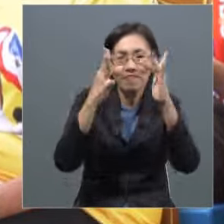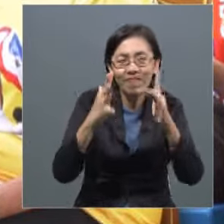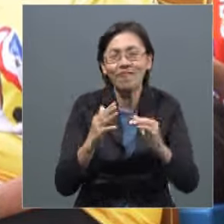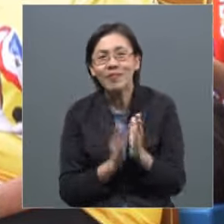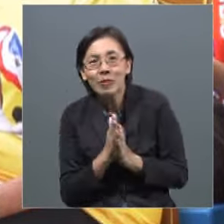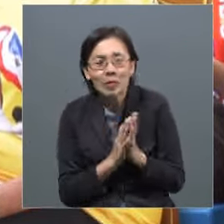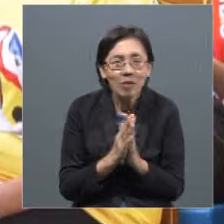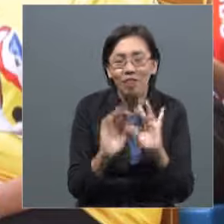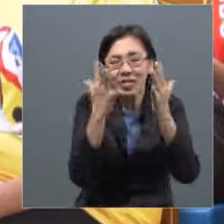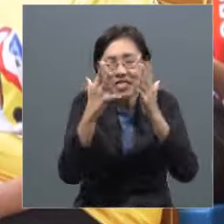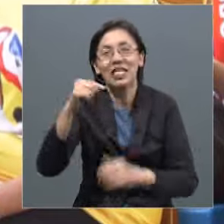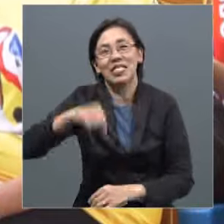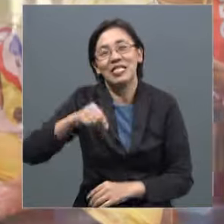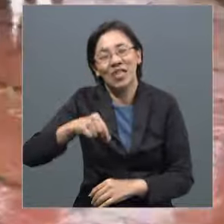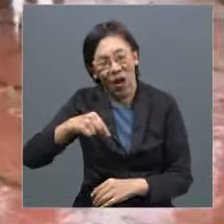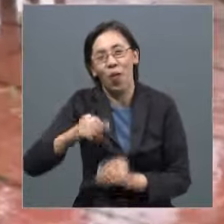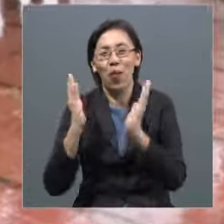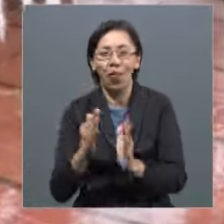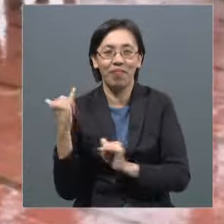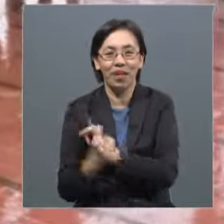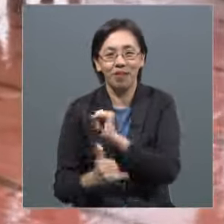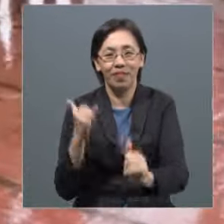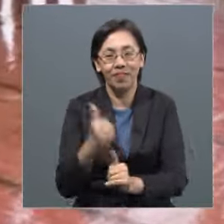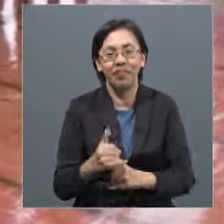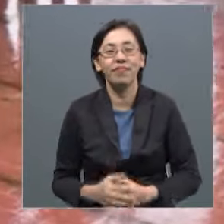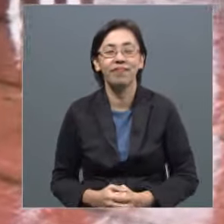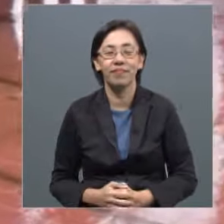จที่บ้านน้องเทนนิสหลังนี้ด้วยครับ